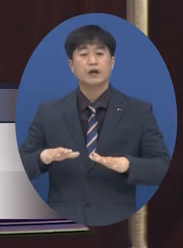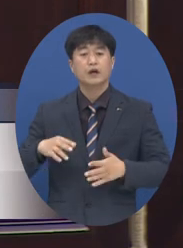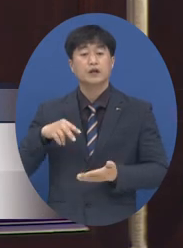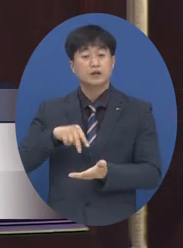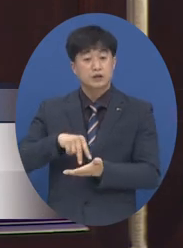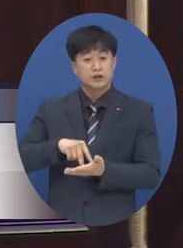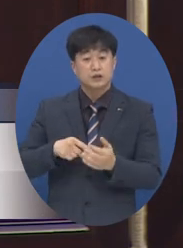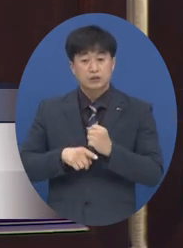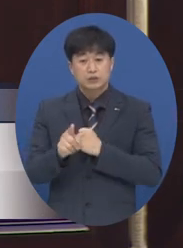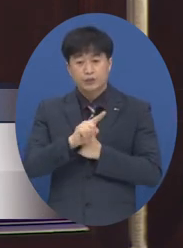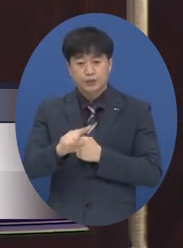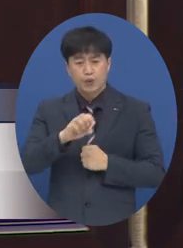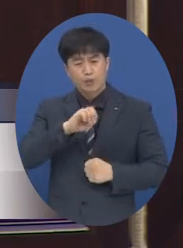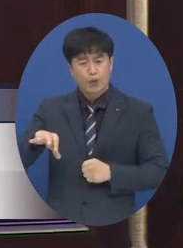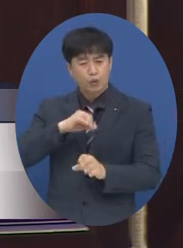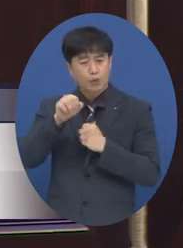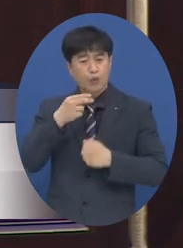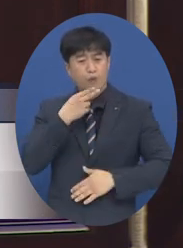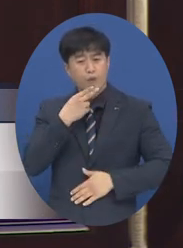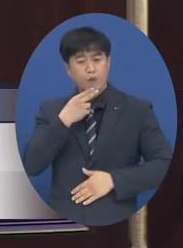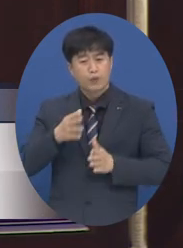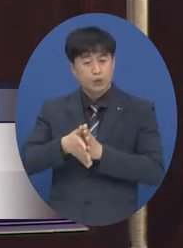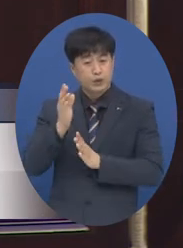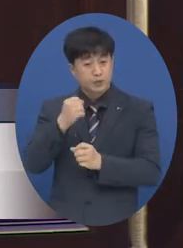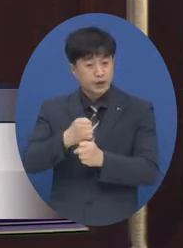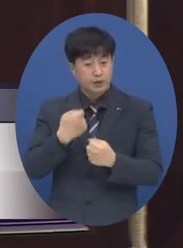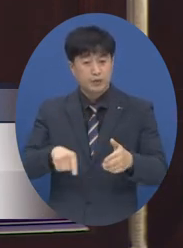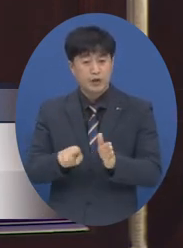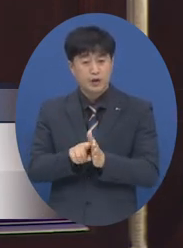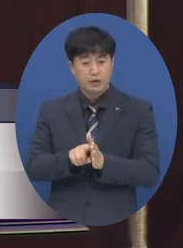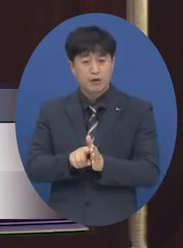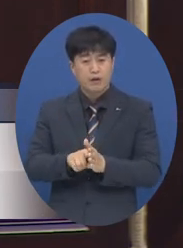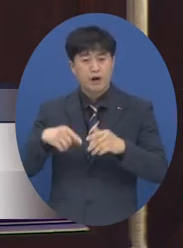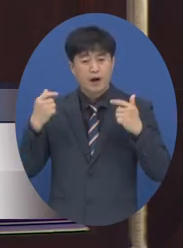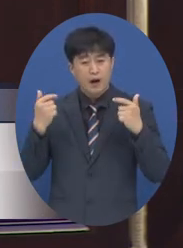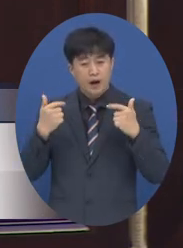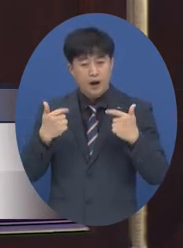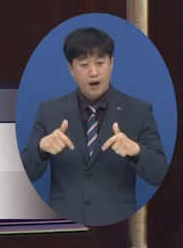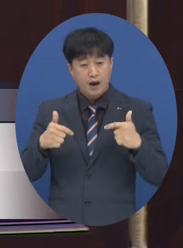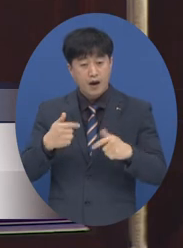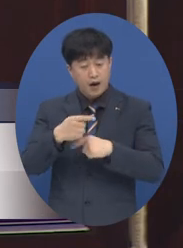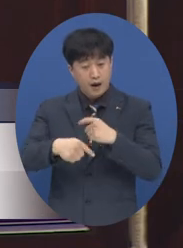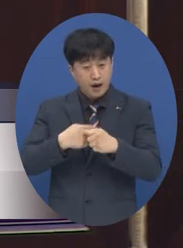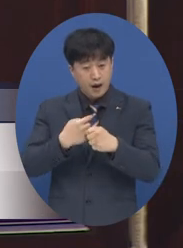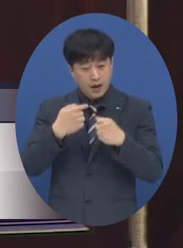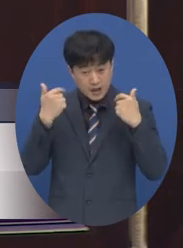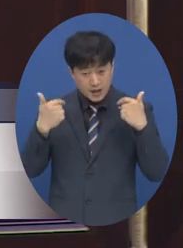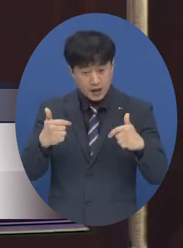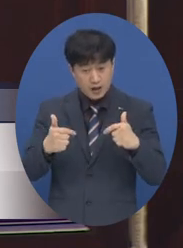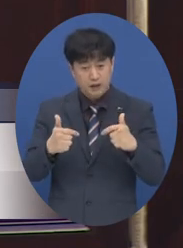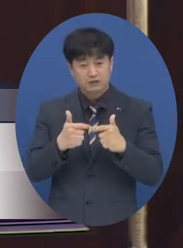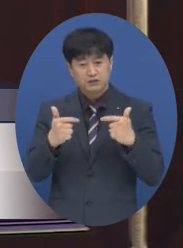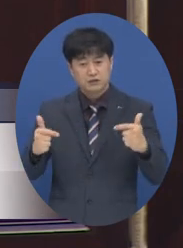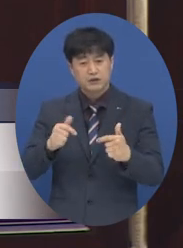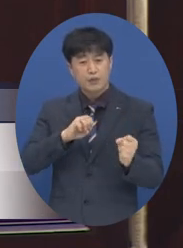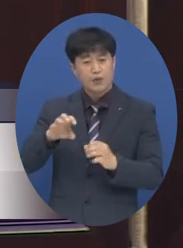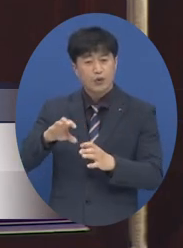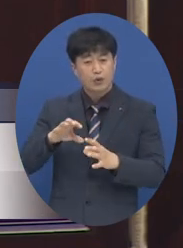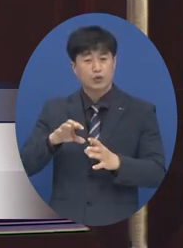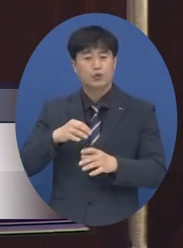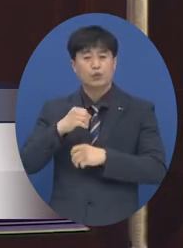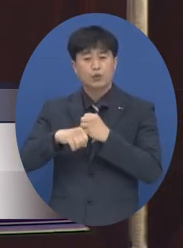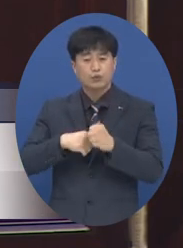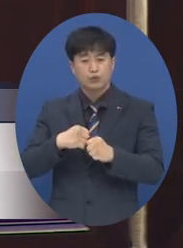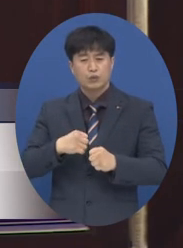이유는 6 이동을 없는 도시를 만들기에 해마다 증가하는 유기동물을 정서적 설 감을